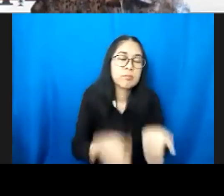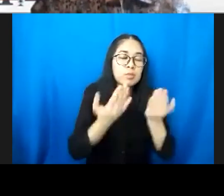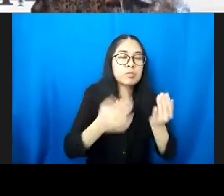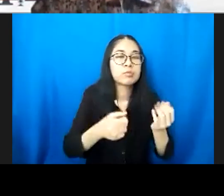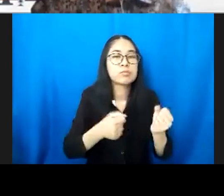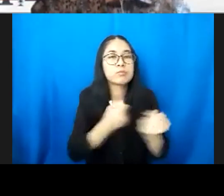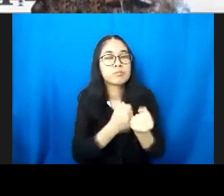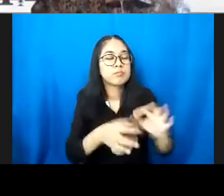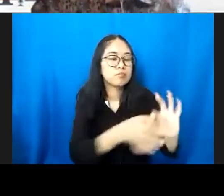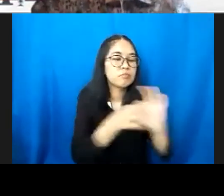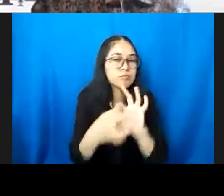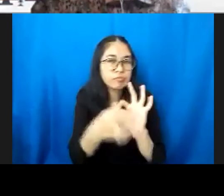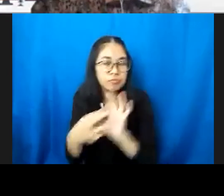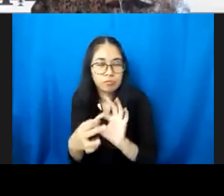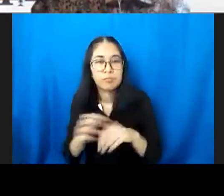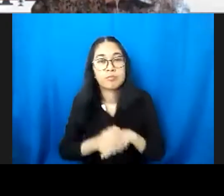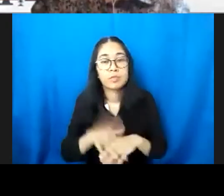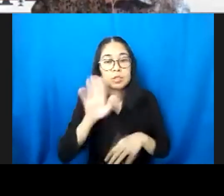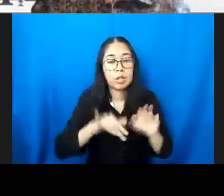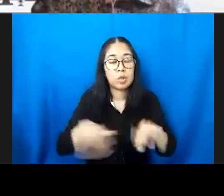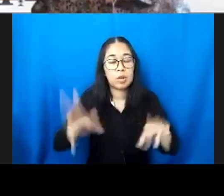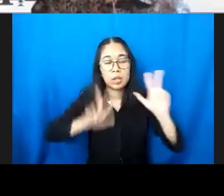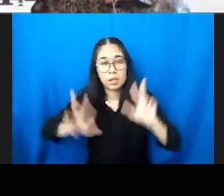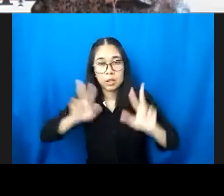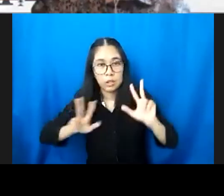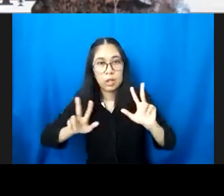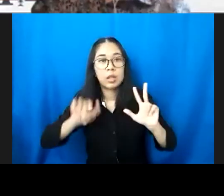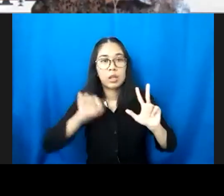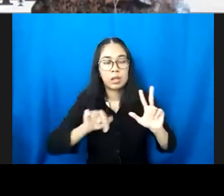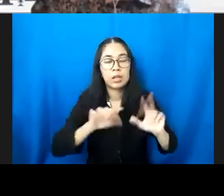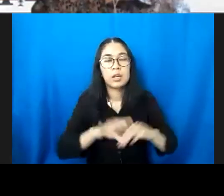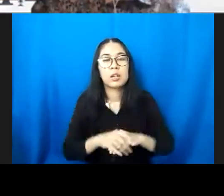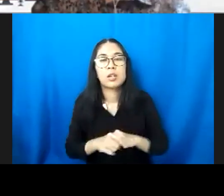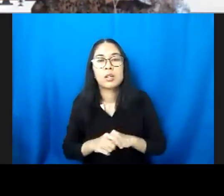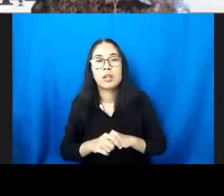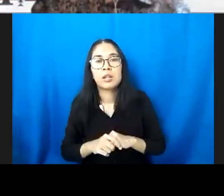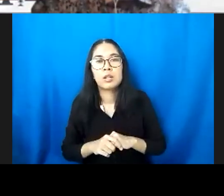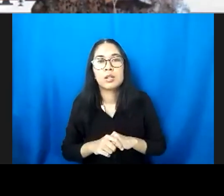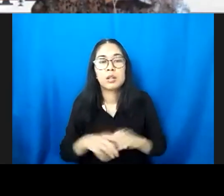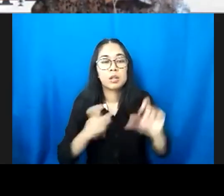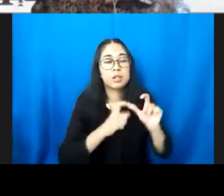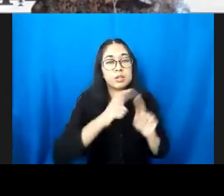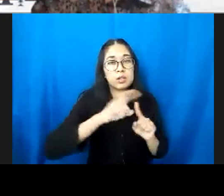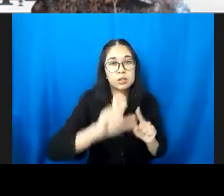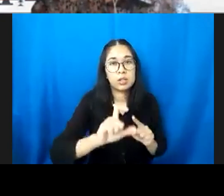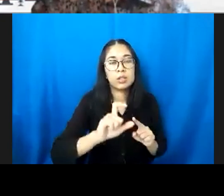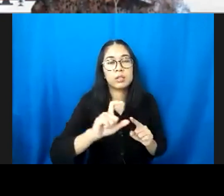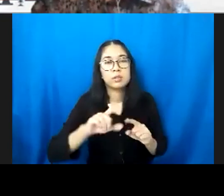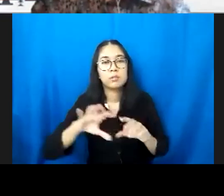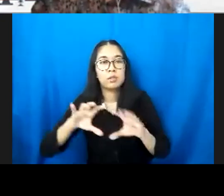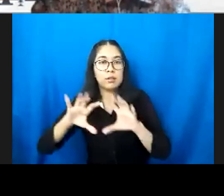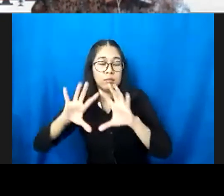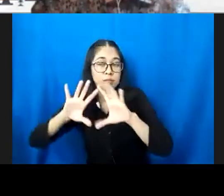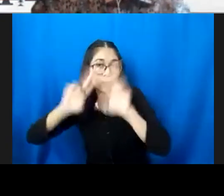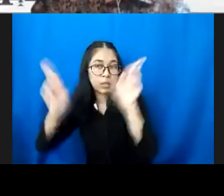sebagainya. Nah, untuk NTT, paling tidak Save the Children dan Inclusion International dan